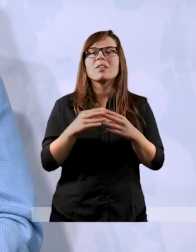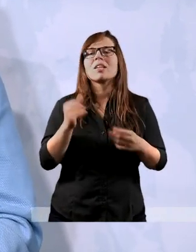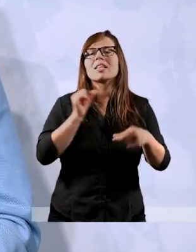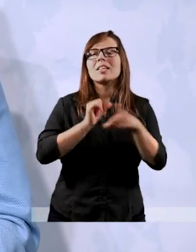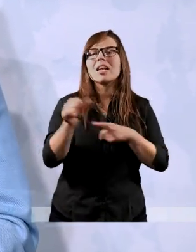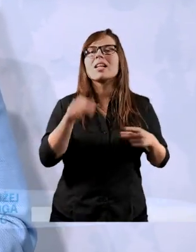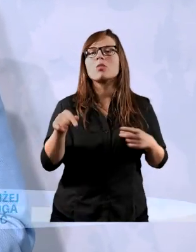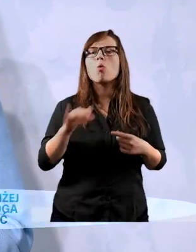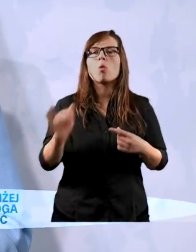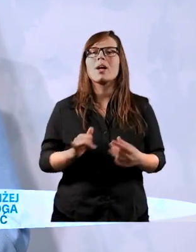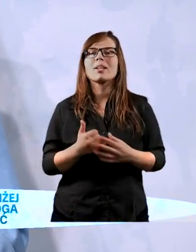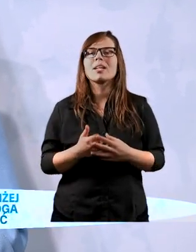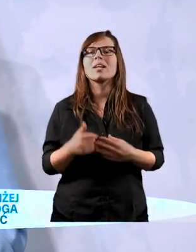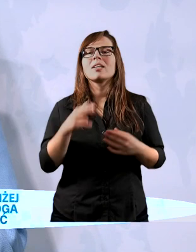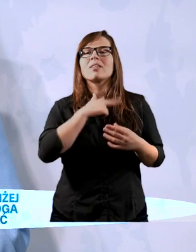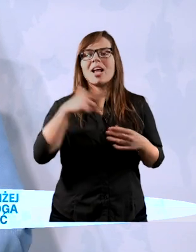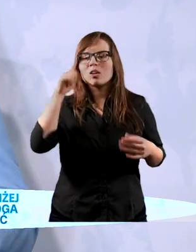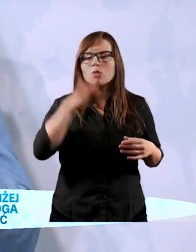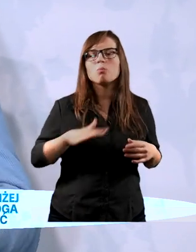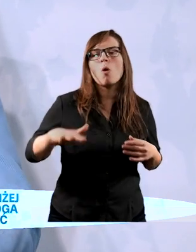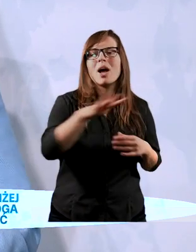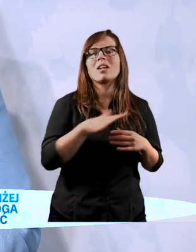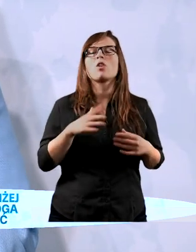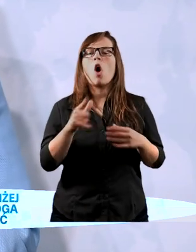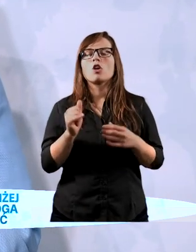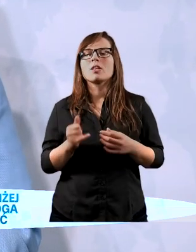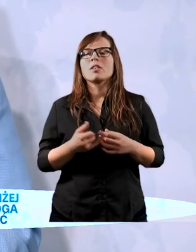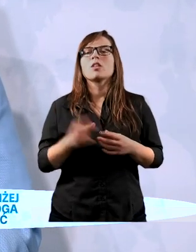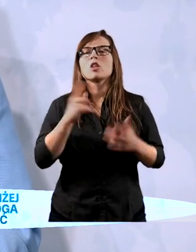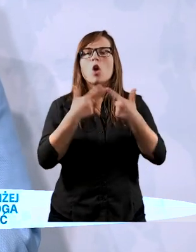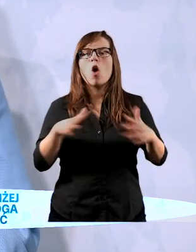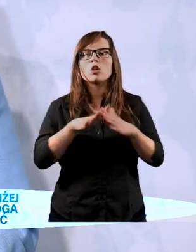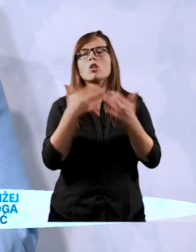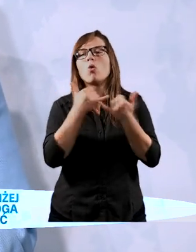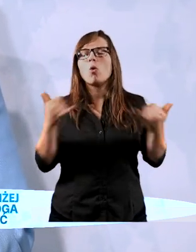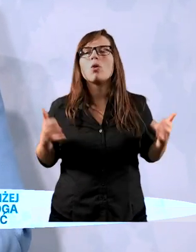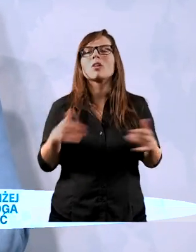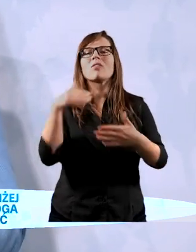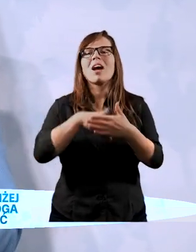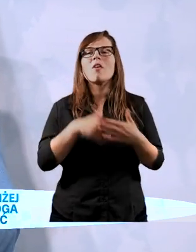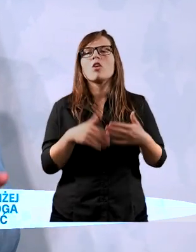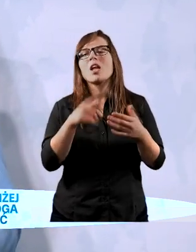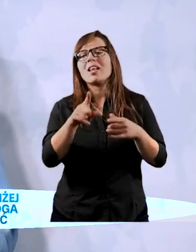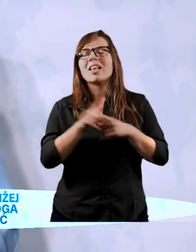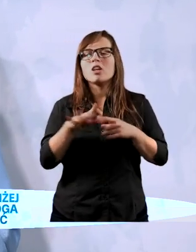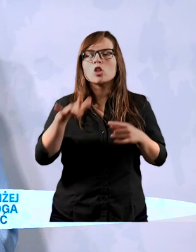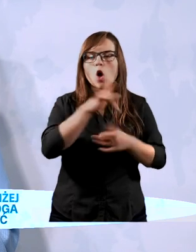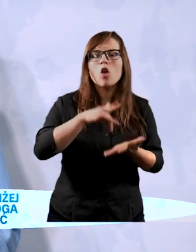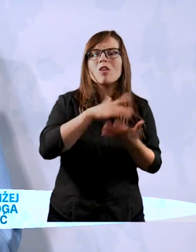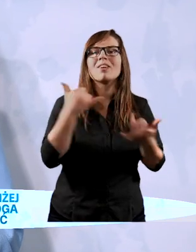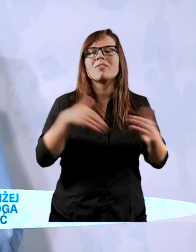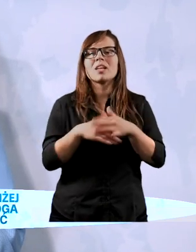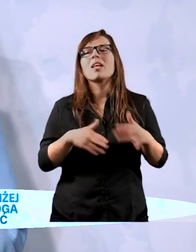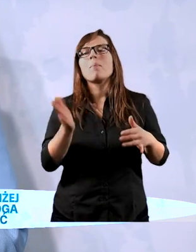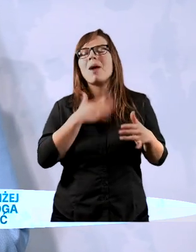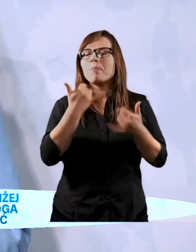Jesteśmy tutaj, naszą społeczność też stanowią ludzie z różnych kościołów, wychowali się w różnych też środowiskach,